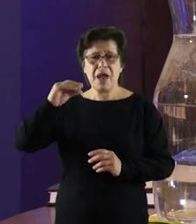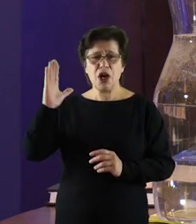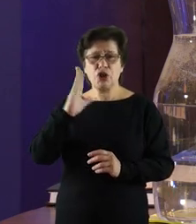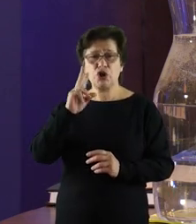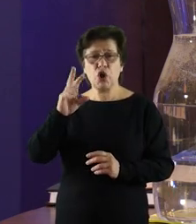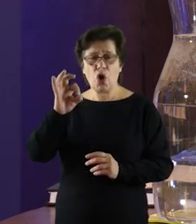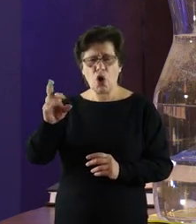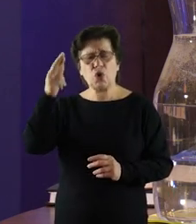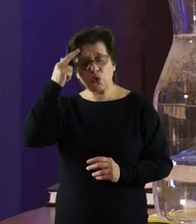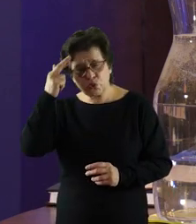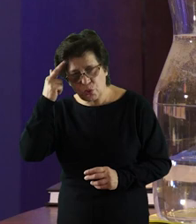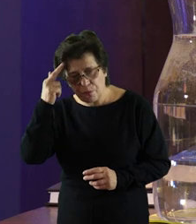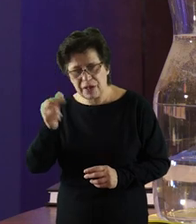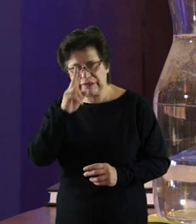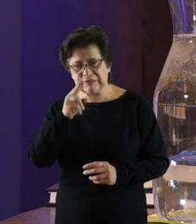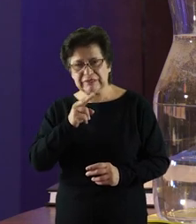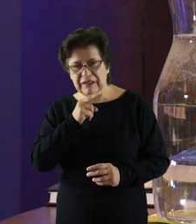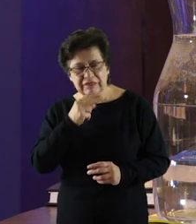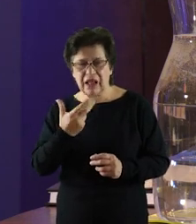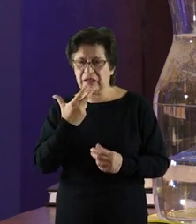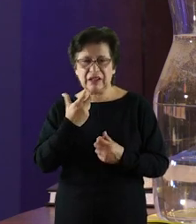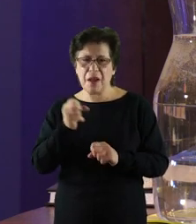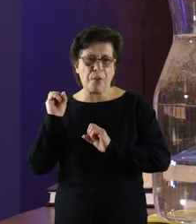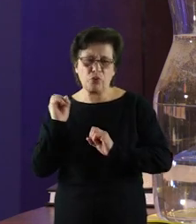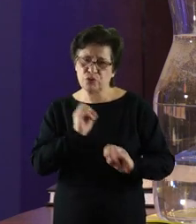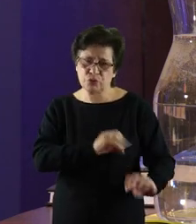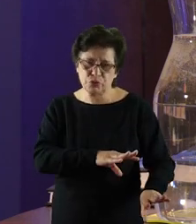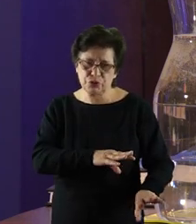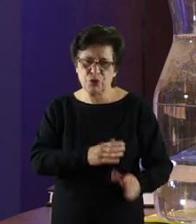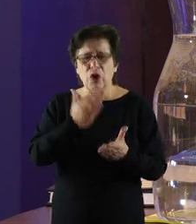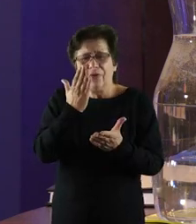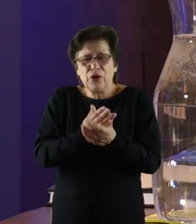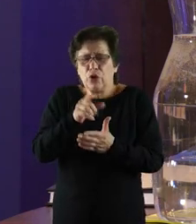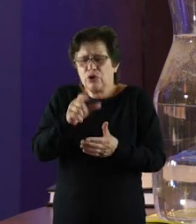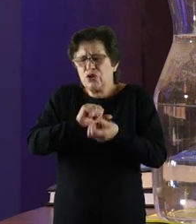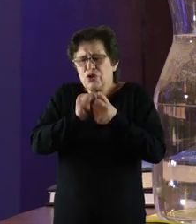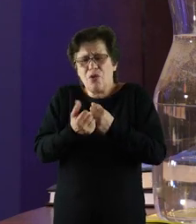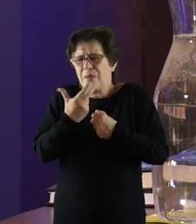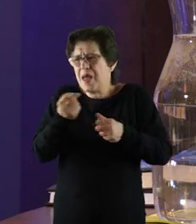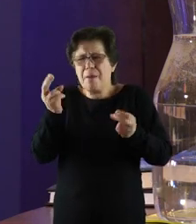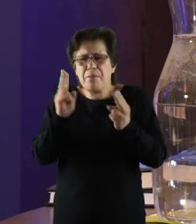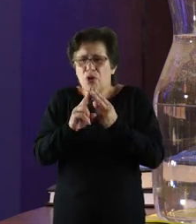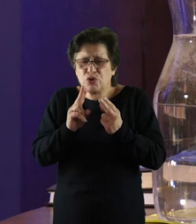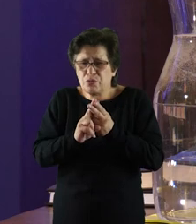nie porzucił, że to tylko rodzinne nieporozumienia. Niby rozumie to, jest poważny, wie, że